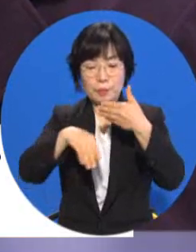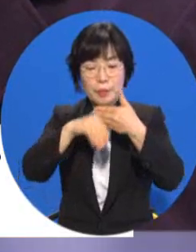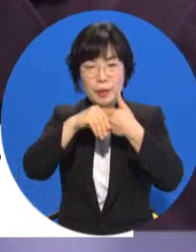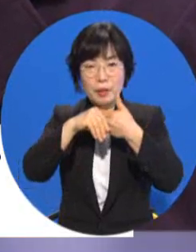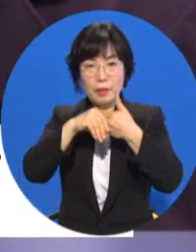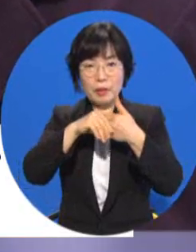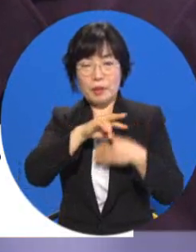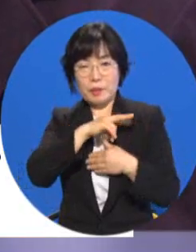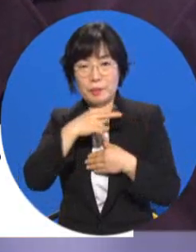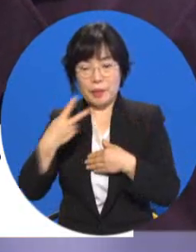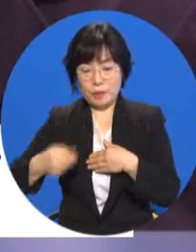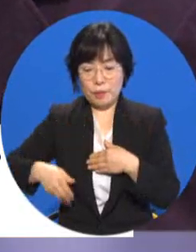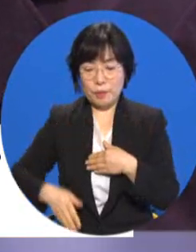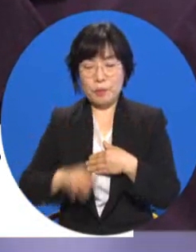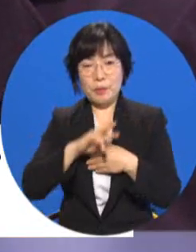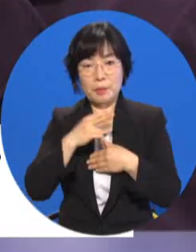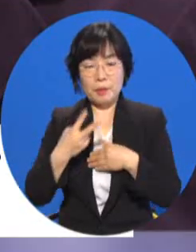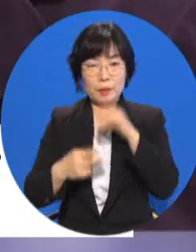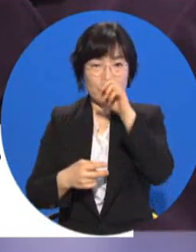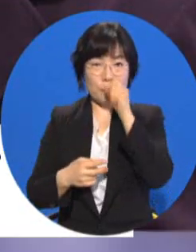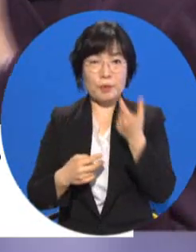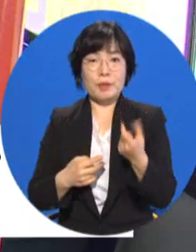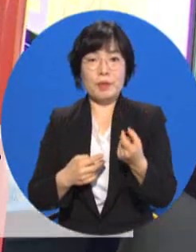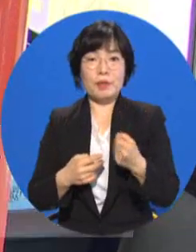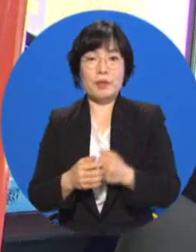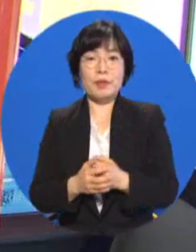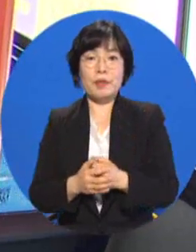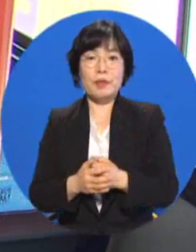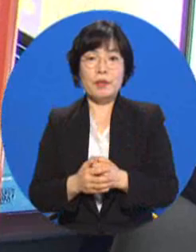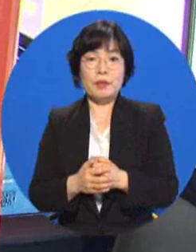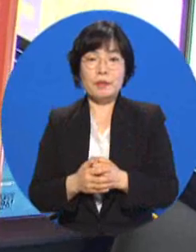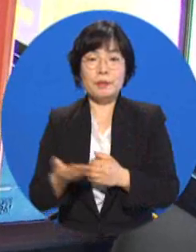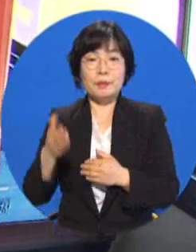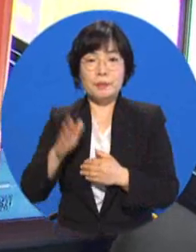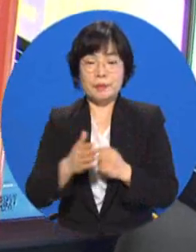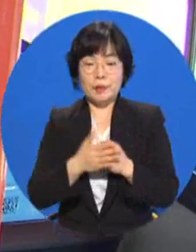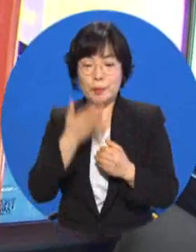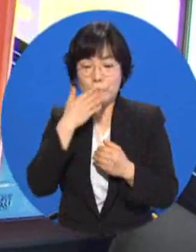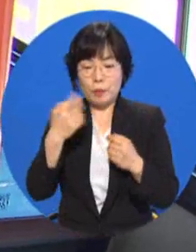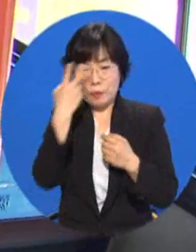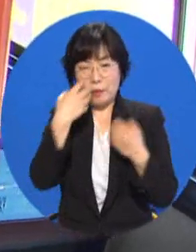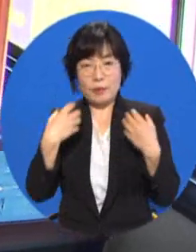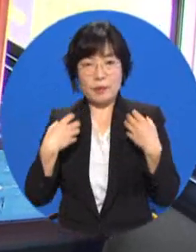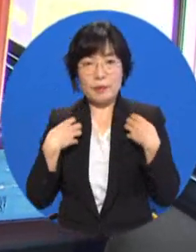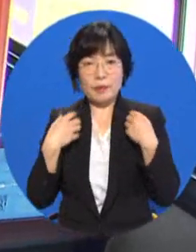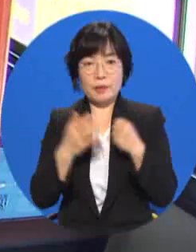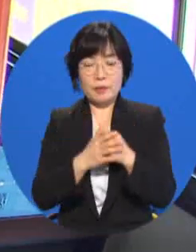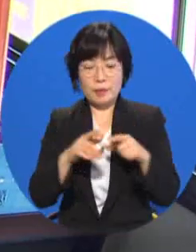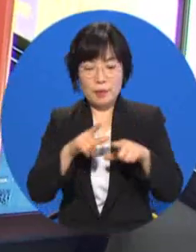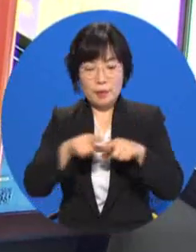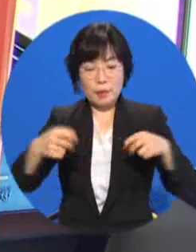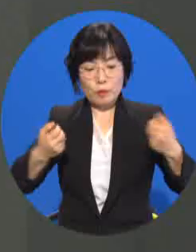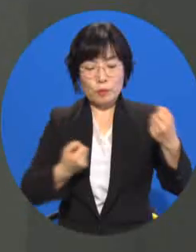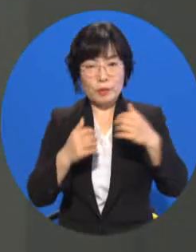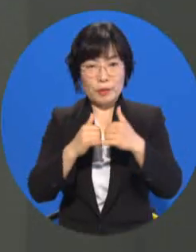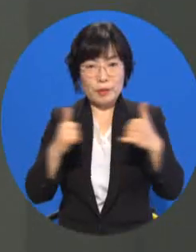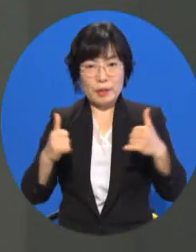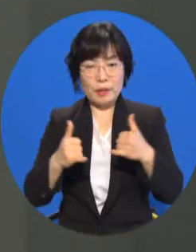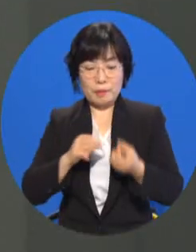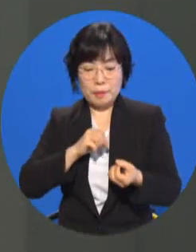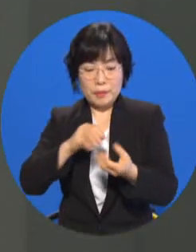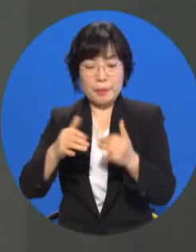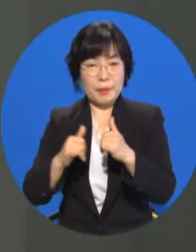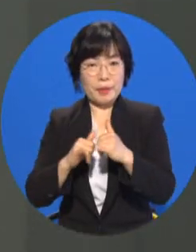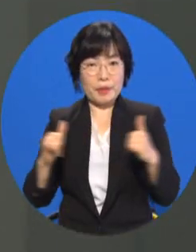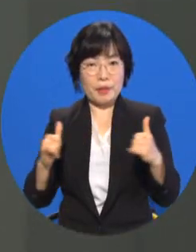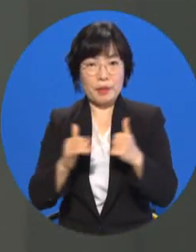면 마스크는 두 개를 갖고 있다가 좀. 다만 식품의약품안전처는 대중교통 운전기사와 택배기사